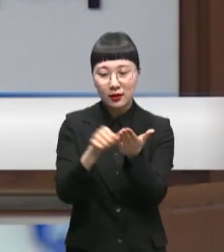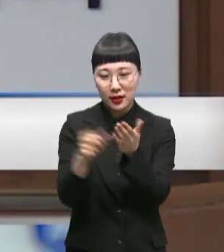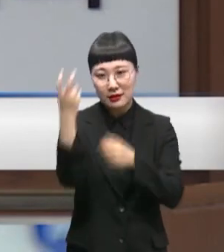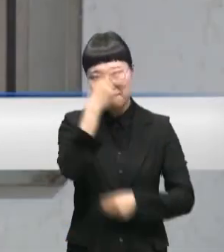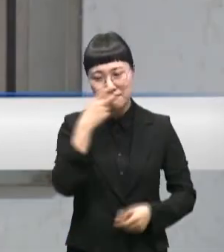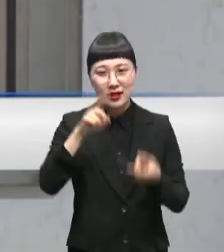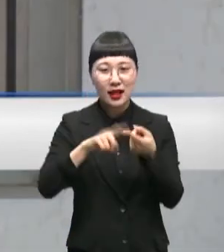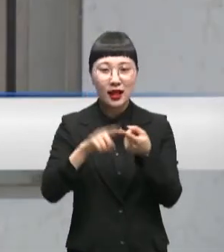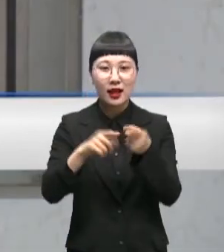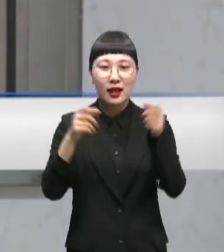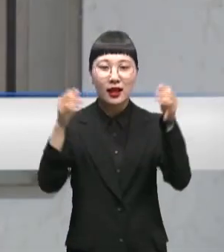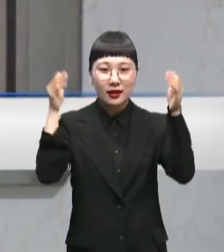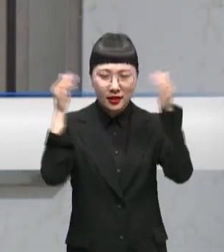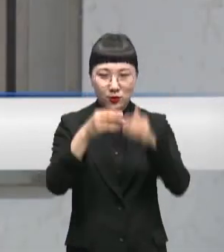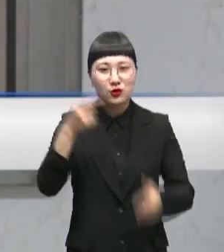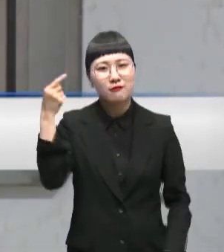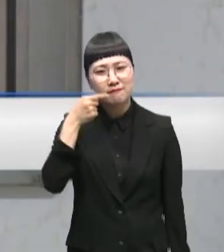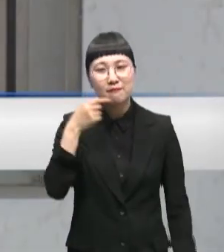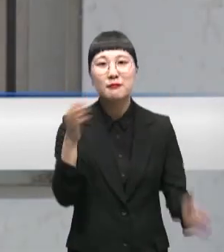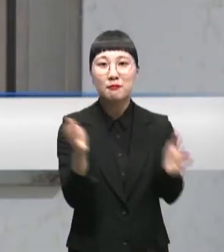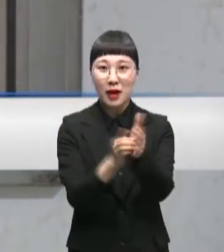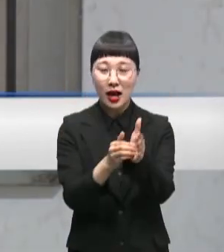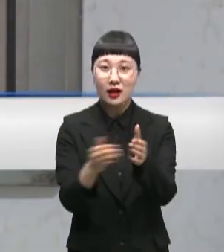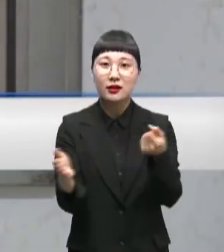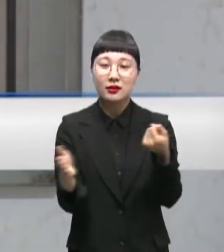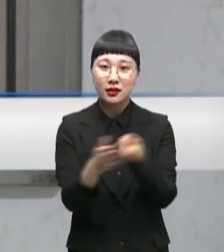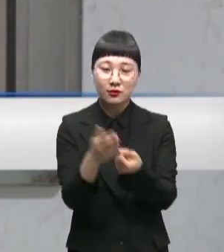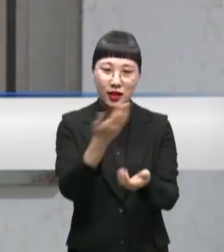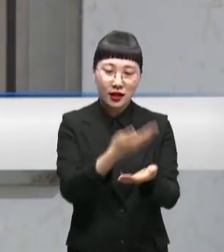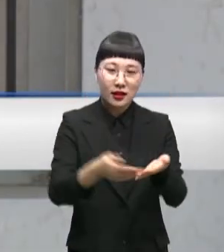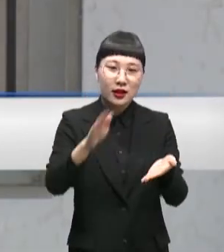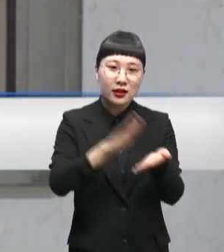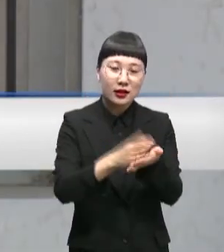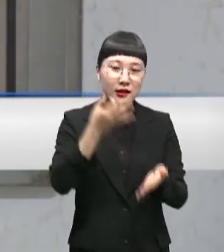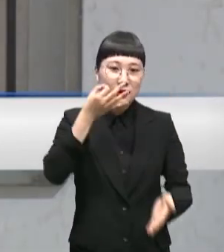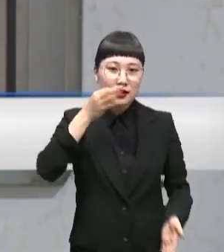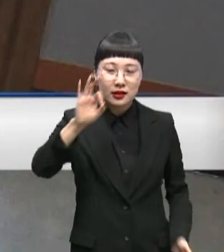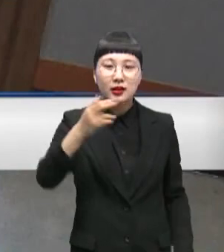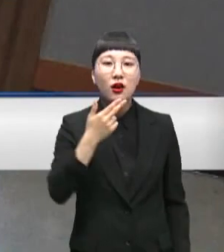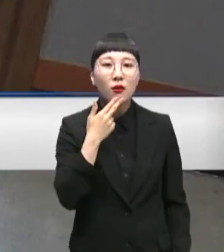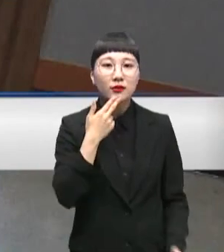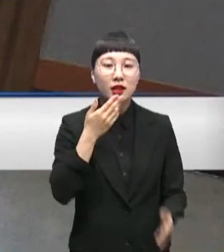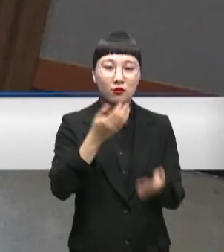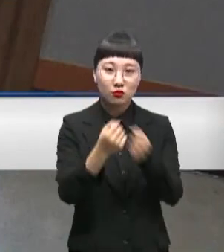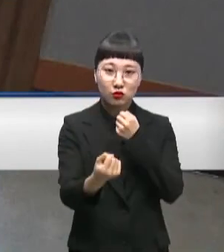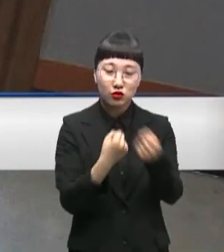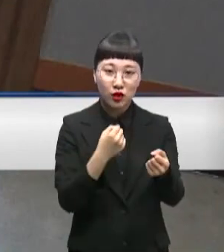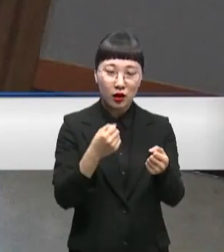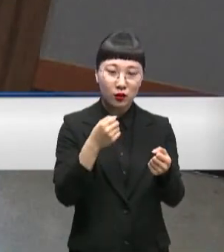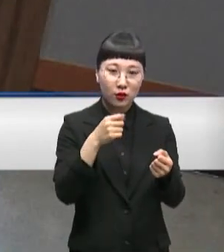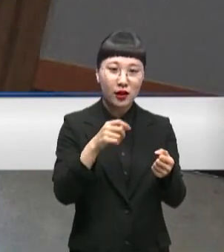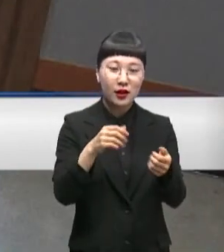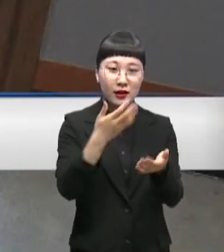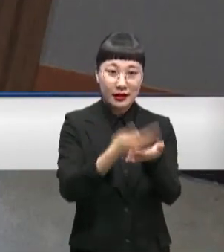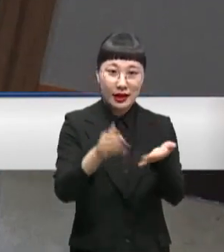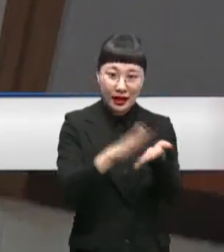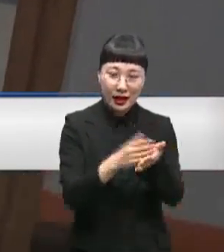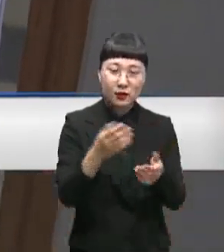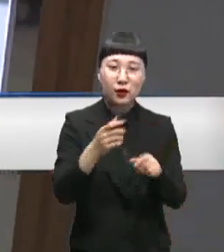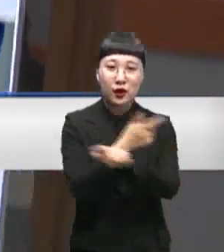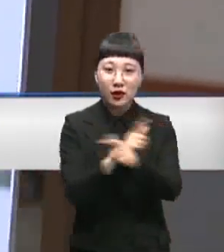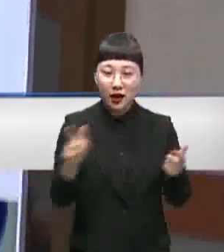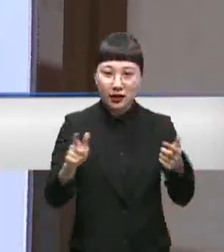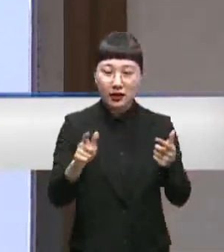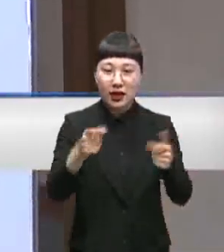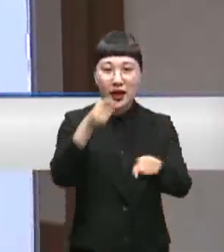증가했습니다 여기서 시설 문 미성이 구조 병력 미성이 예산 지출 보조금 부정수급 등 비 행위로 6곳이